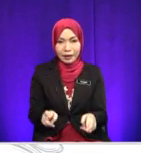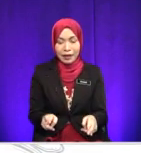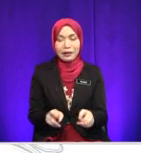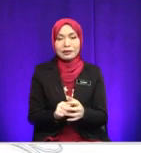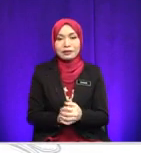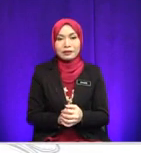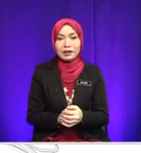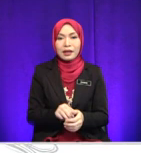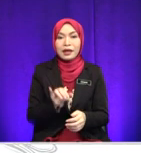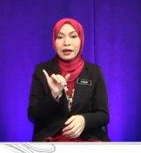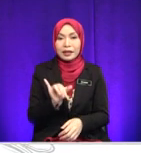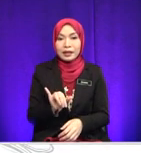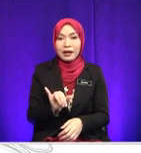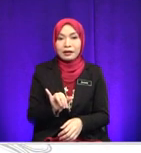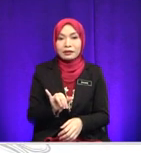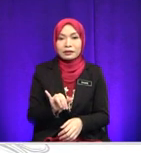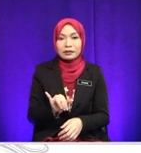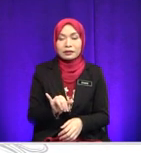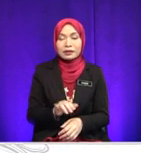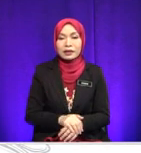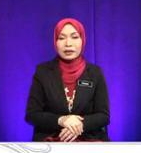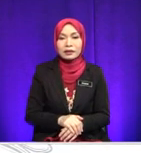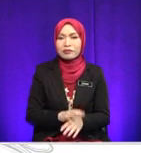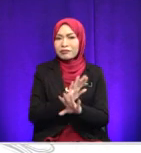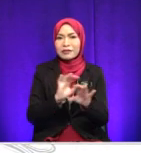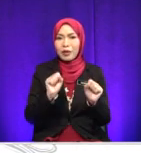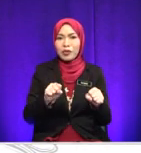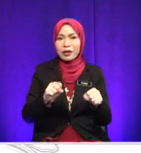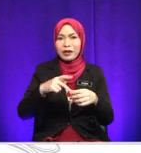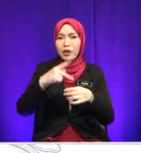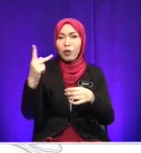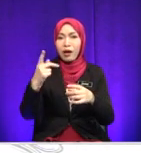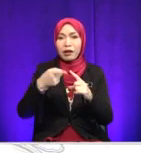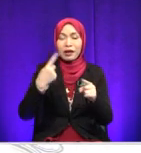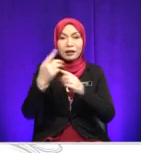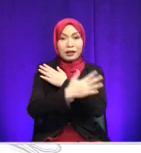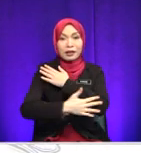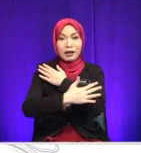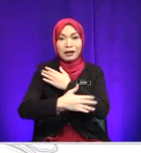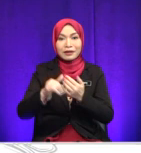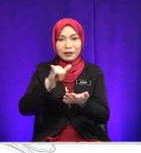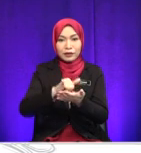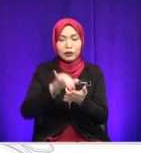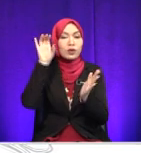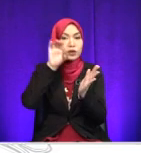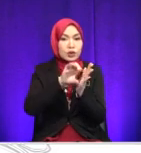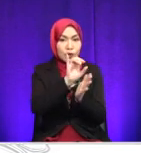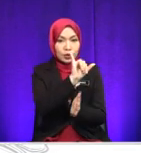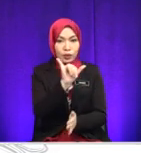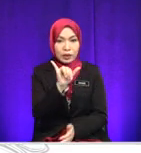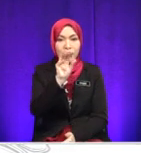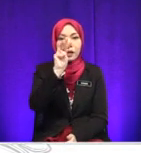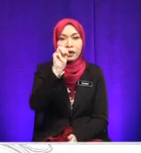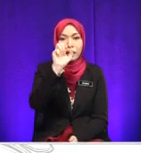yang masih terkandas di India. Sebanyak 7 penerbangan sewaan khas Melindo telah tiba pada 3 hingga